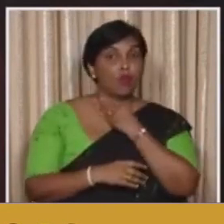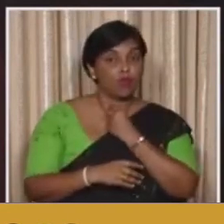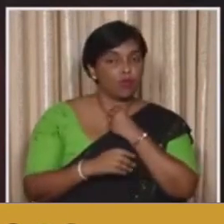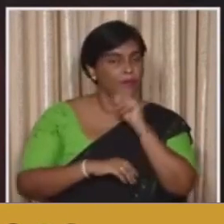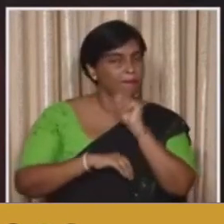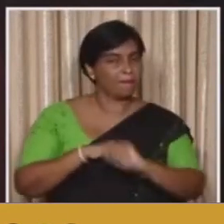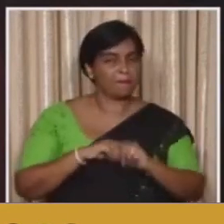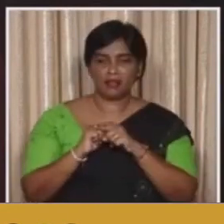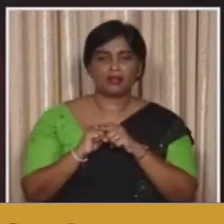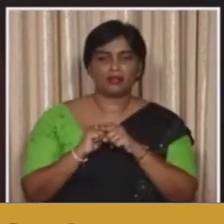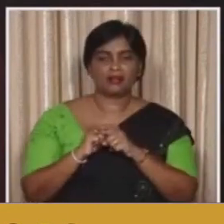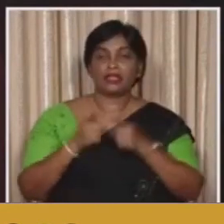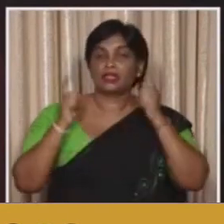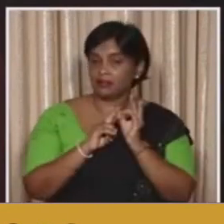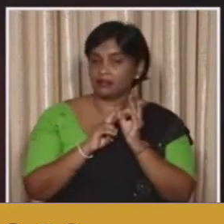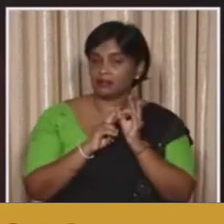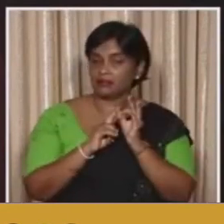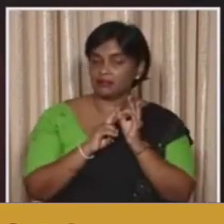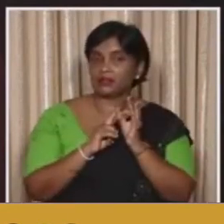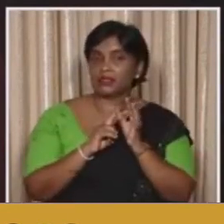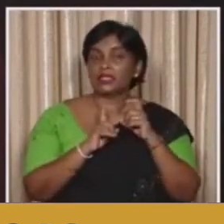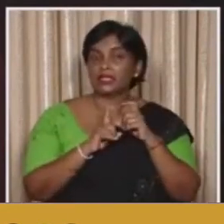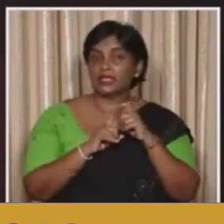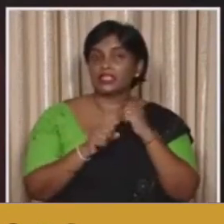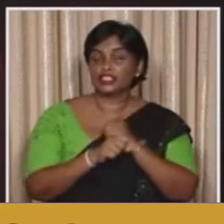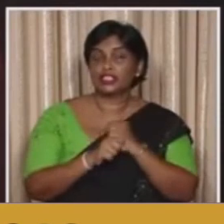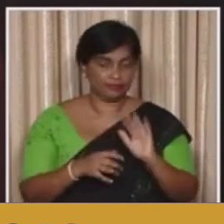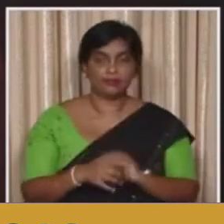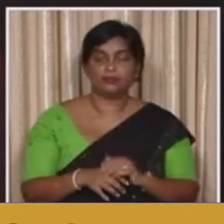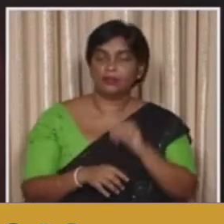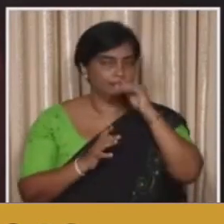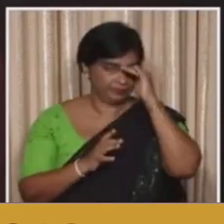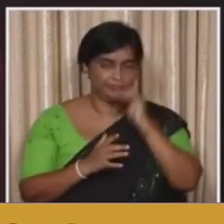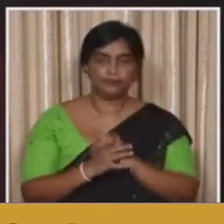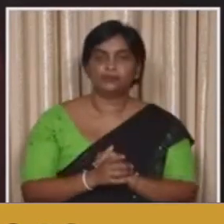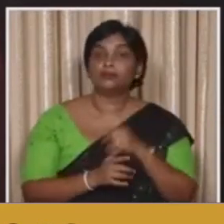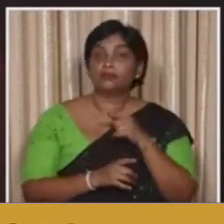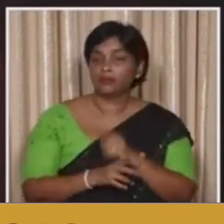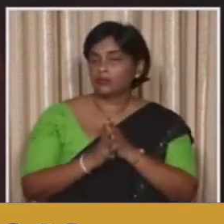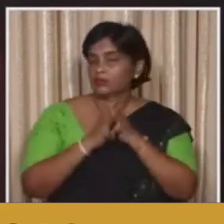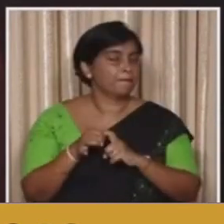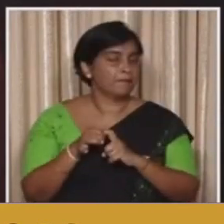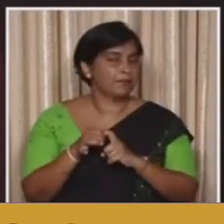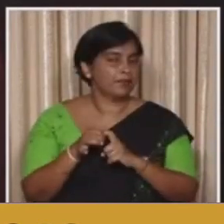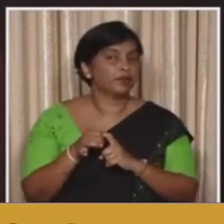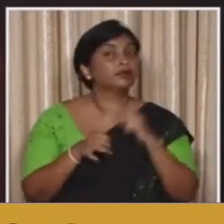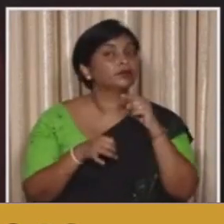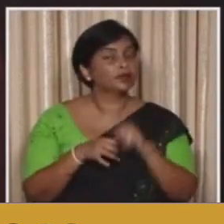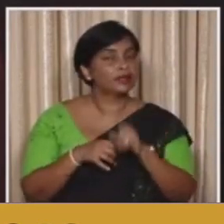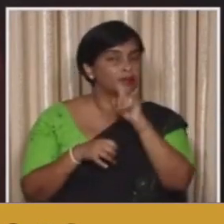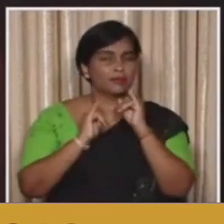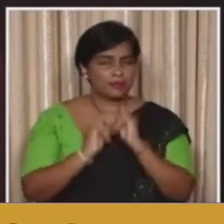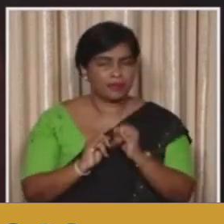ගොතලා බොරුවක් නිර්මාණය කරලා ක්‍රීඩා ඇමතිවරයා DG Sports ඇඟිලි ගහනවායි කියලා අත වශයෙන්ම මේක බරපතල ප්‍රශ්නයක්. මේ